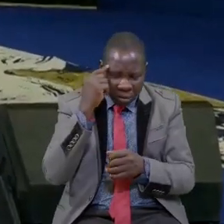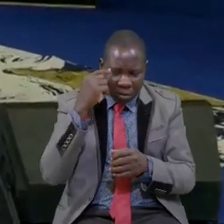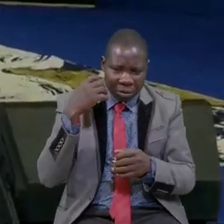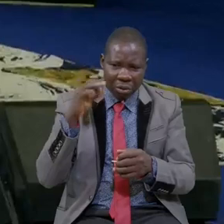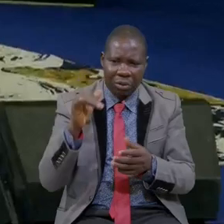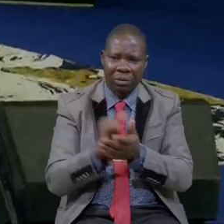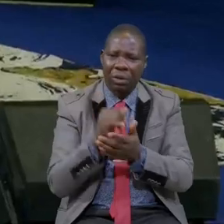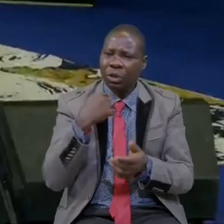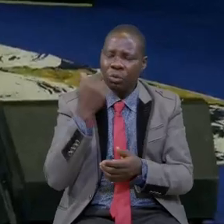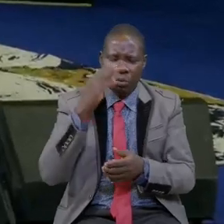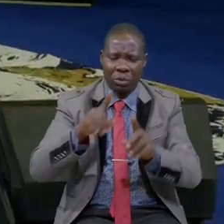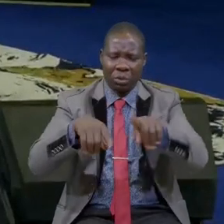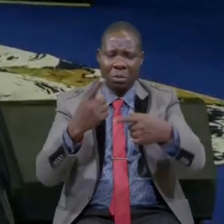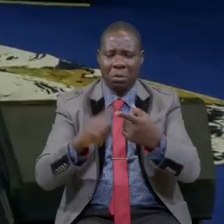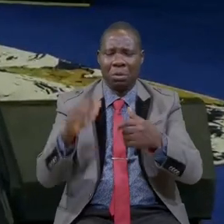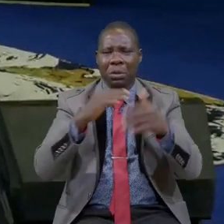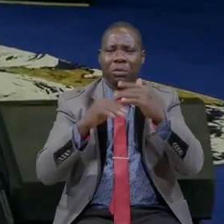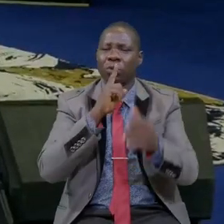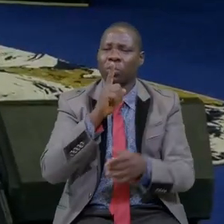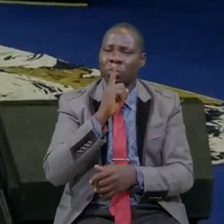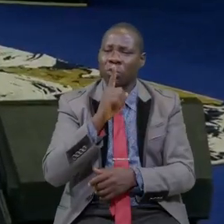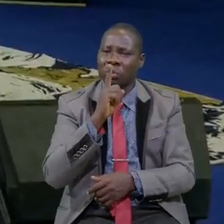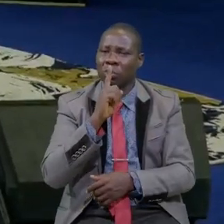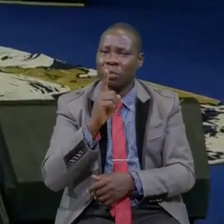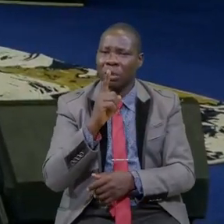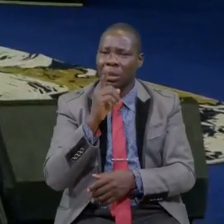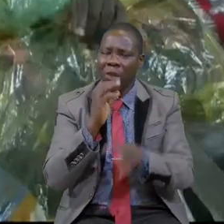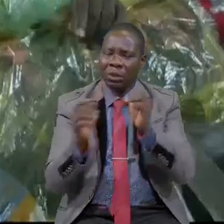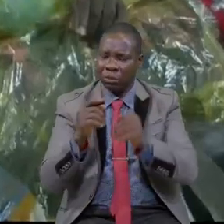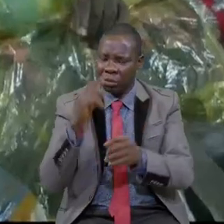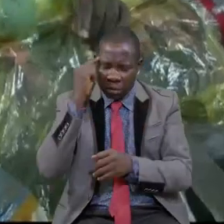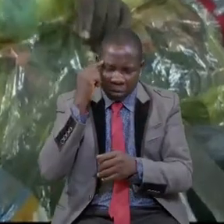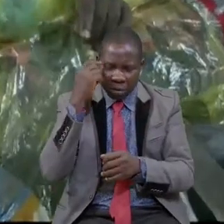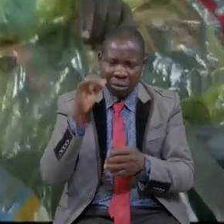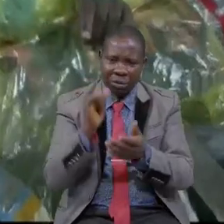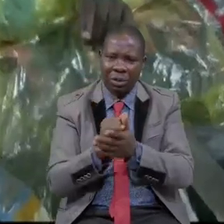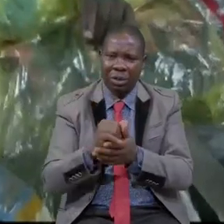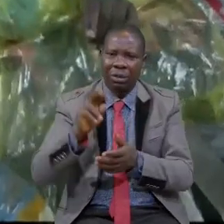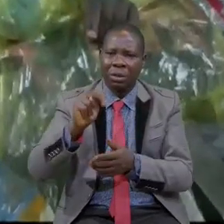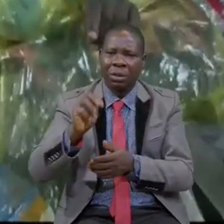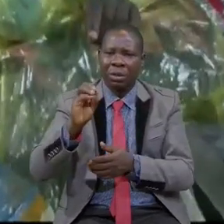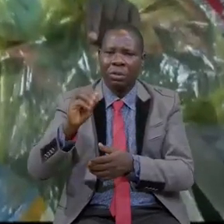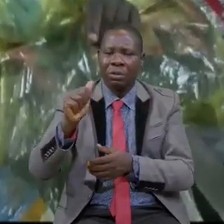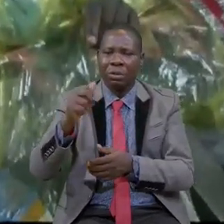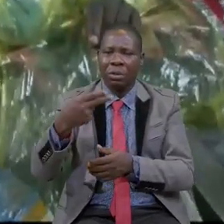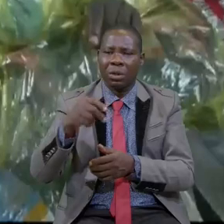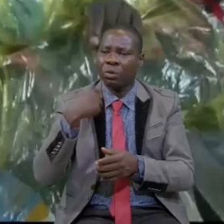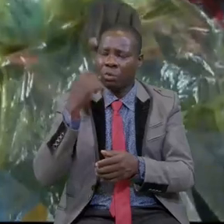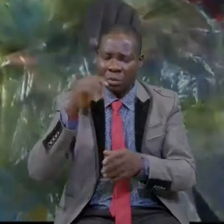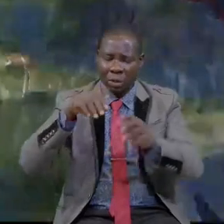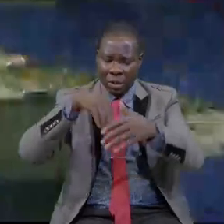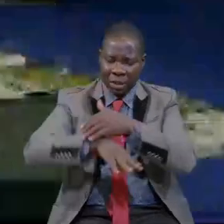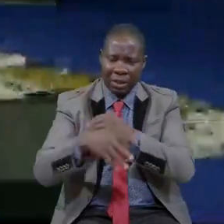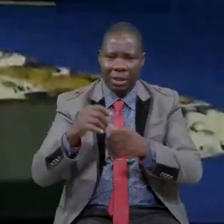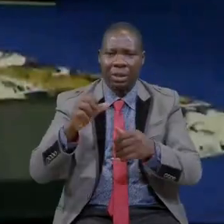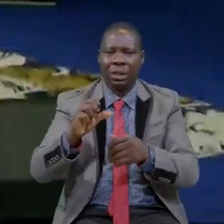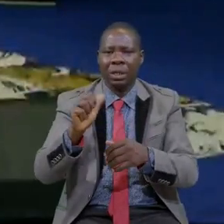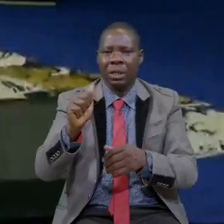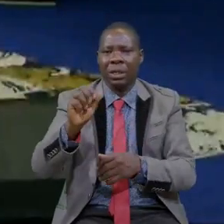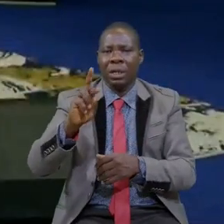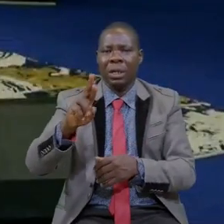Oui, c'est vrai, c'est vrai. Si tu penses à cela, pensez à Noé. Qui pourra aller dans l'arche?